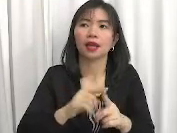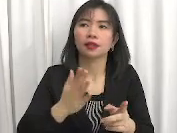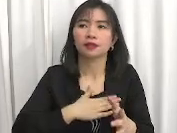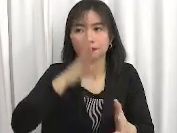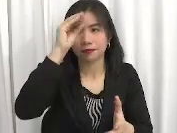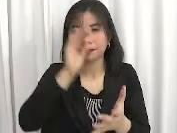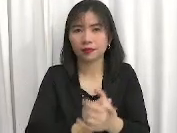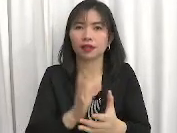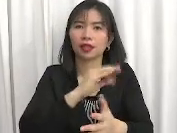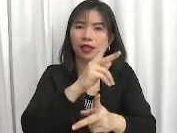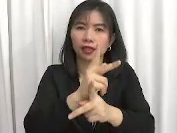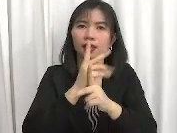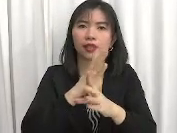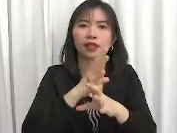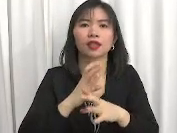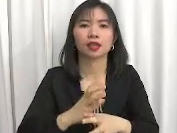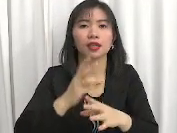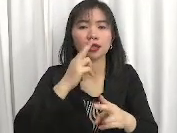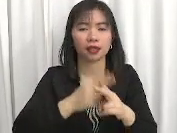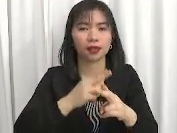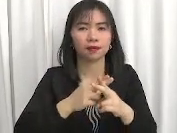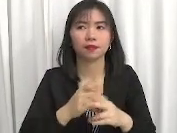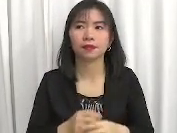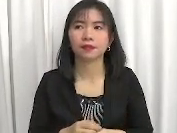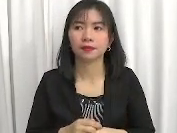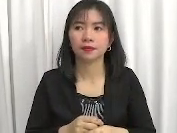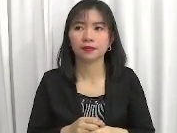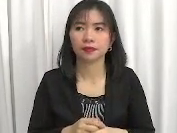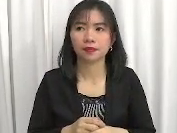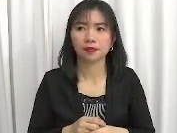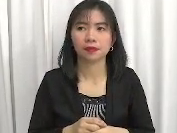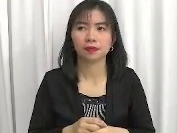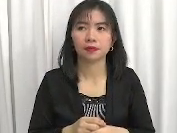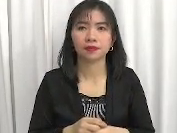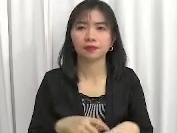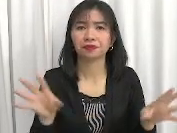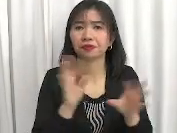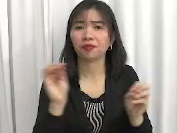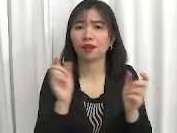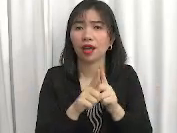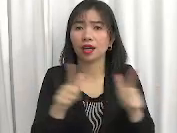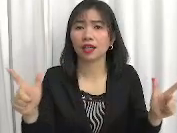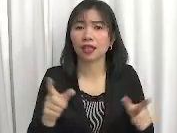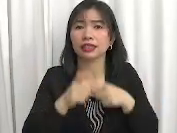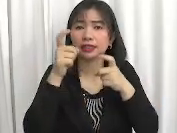Maingatan. Maiingatan. Siyempre. Wala nang greatest gift akong maibibigay kundi yan.